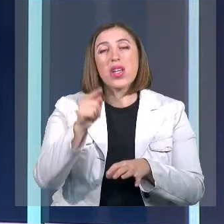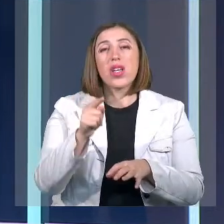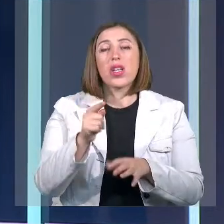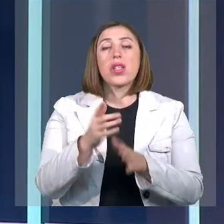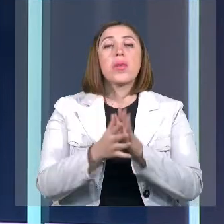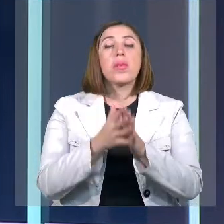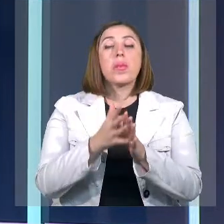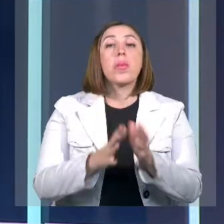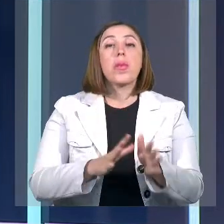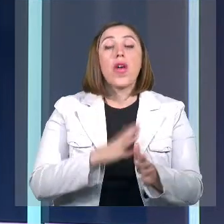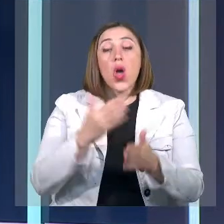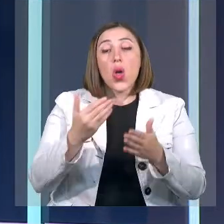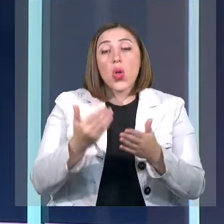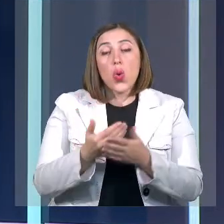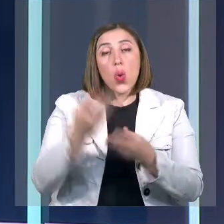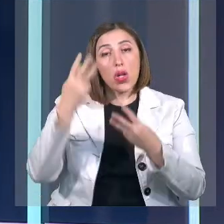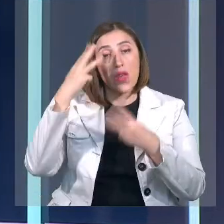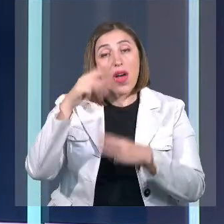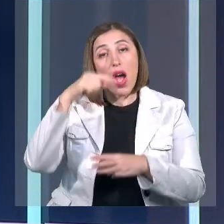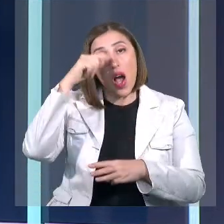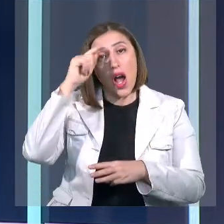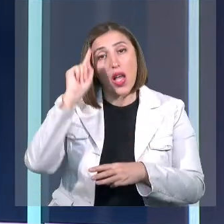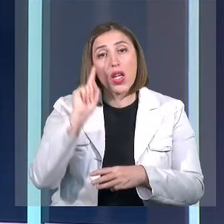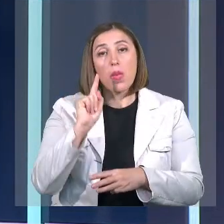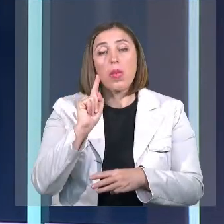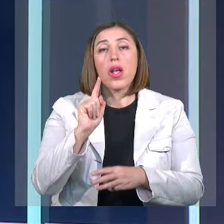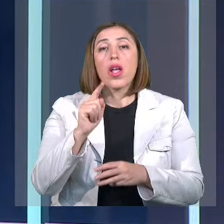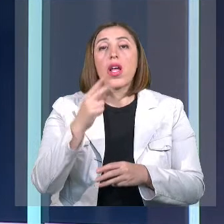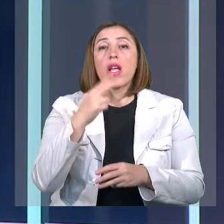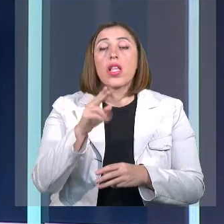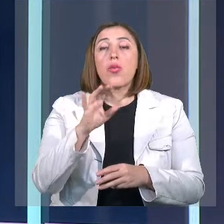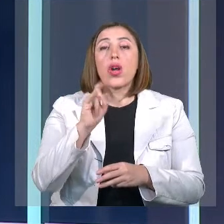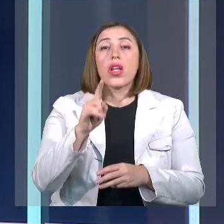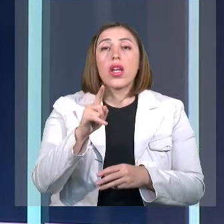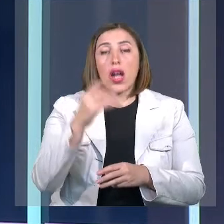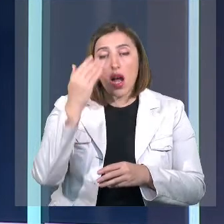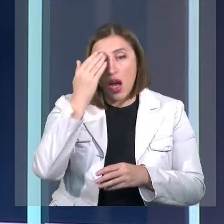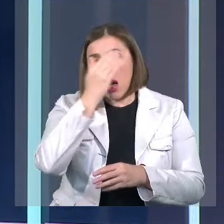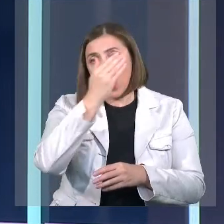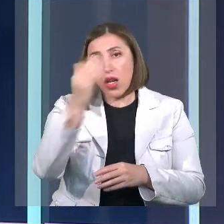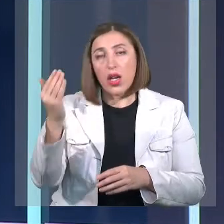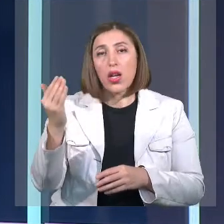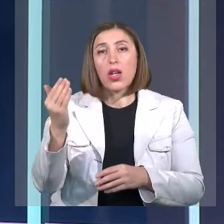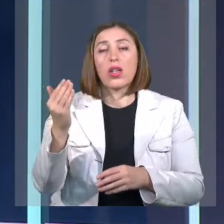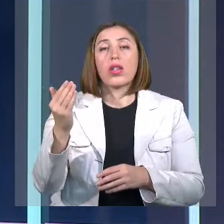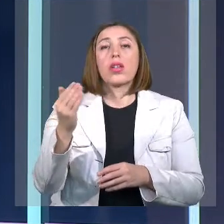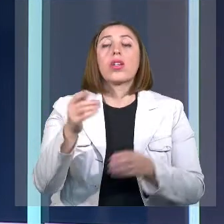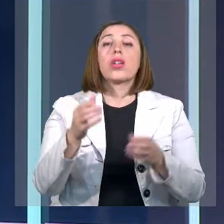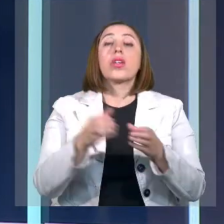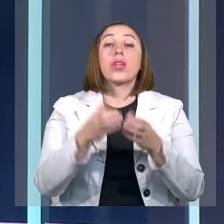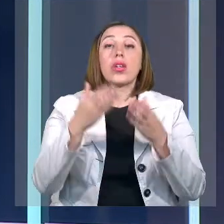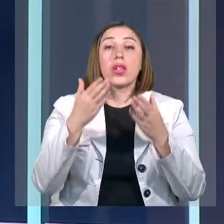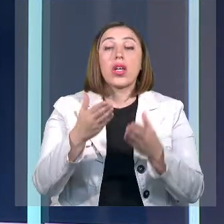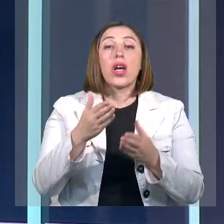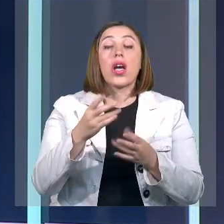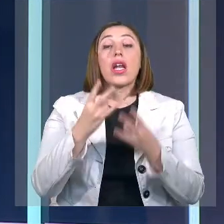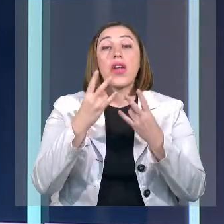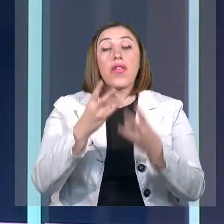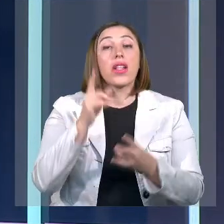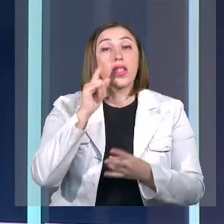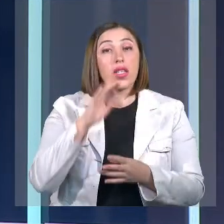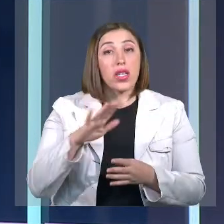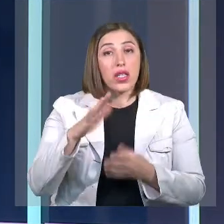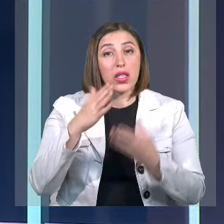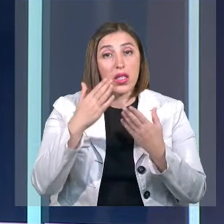մեջբերեմ նոր ձևավորված ադրբեջանական դեմոկրատական հանրապետությունը Երևանը նվիրեց Հայաստանին, Ադրբեջանի նախագահը